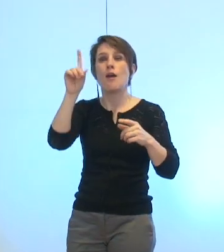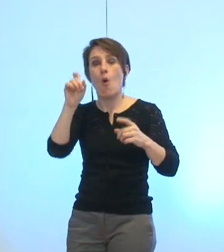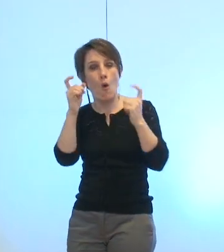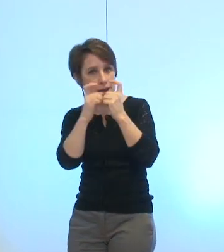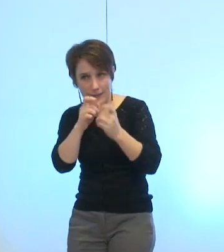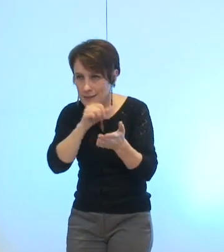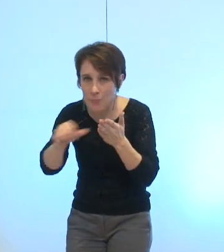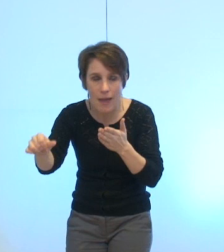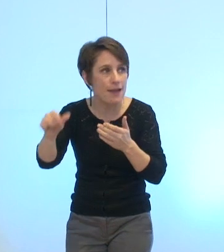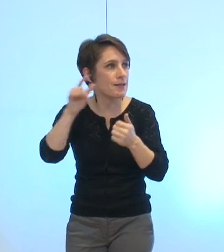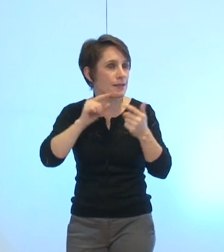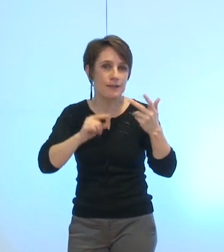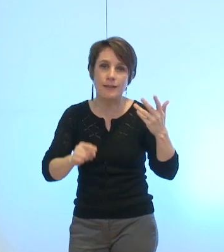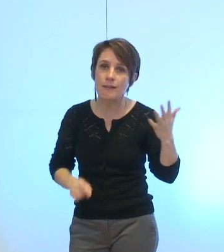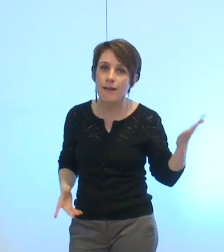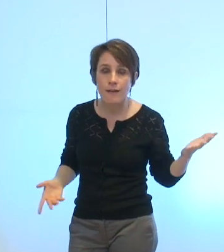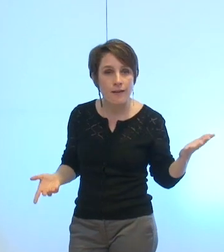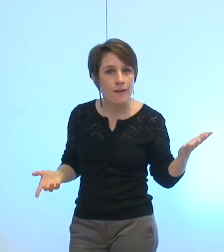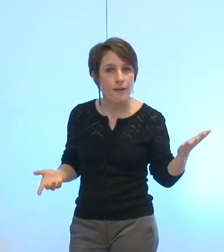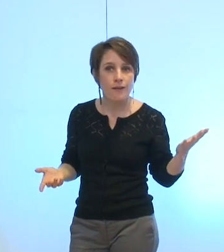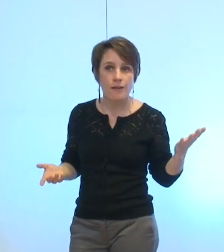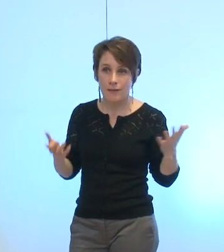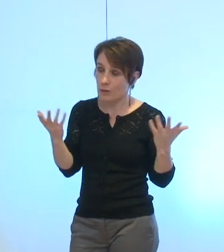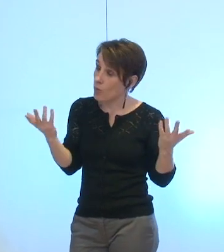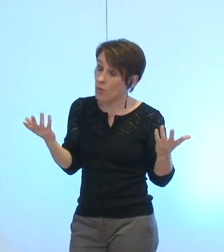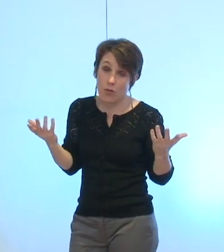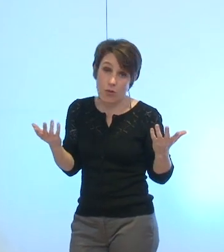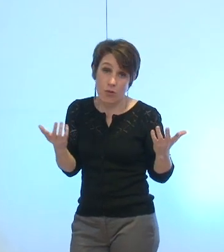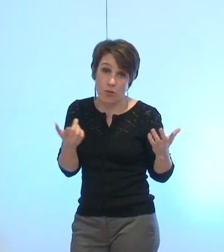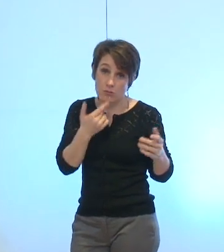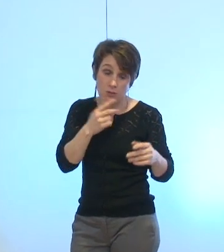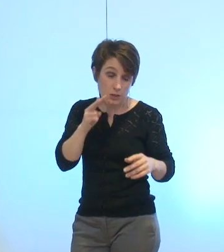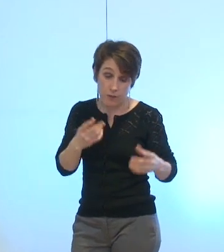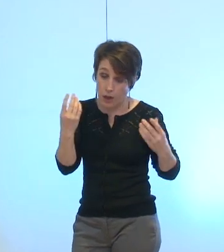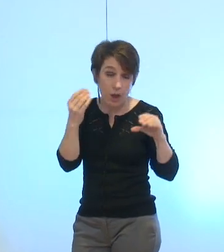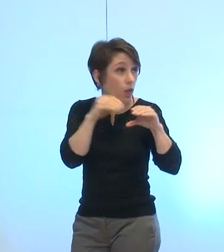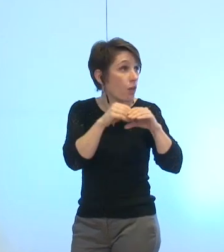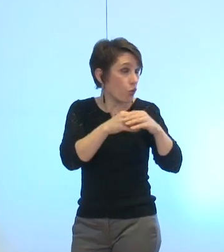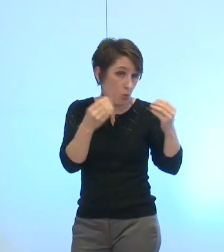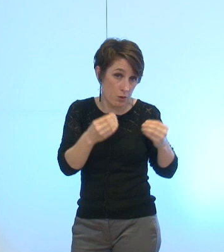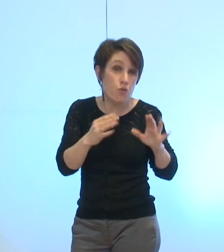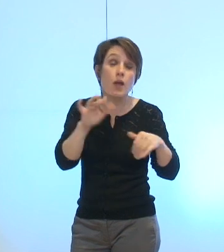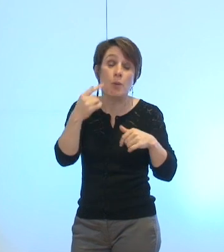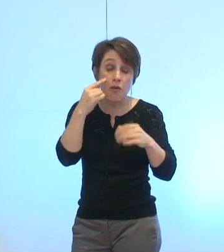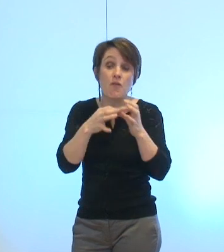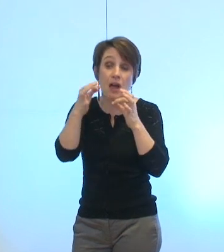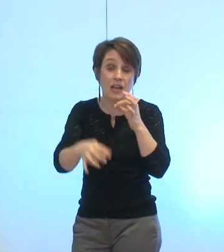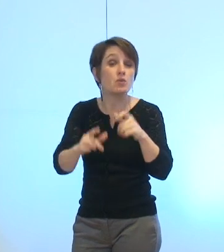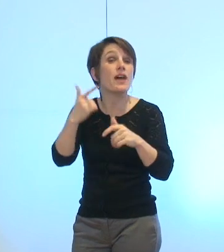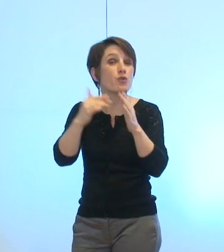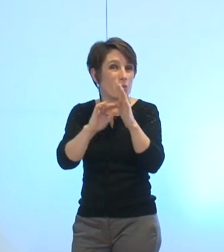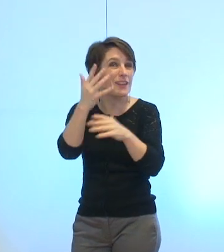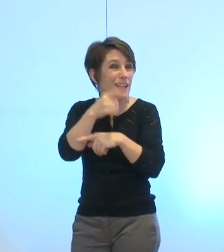représenta une bonne partie de la subvention et qu'en plus on verra ce que vous produirez en terme d'anim